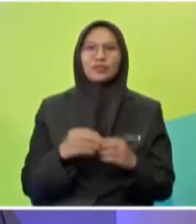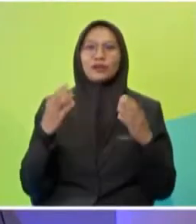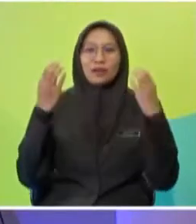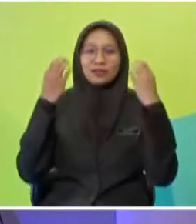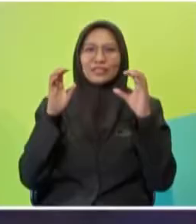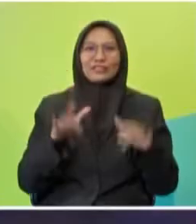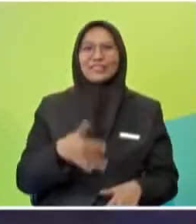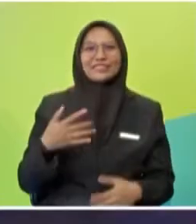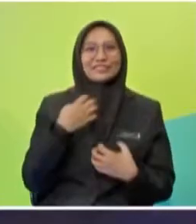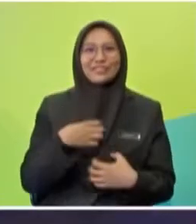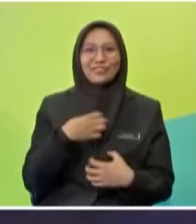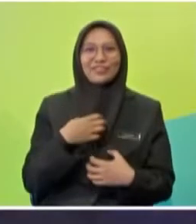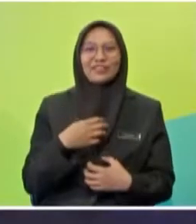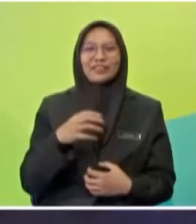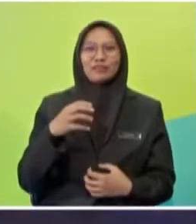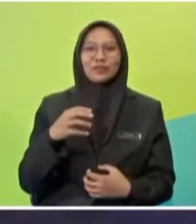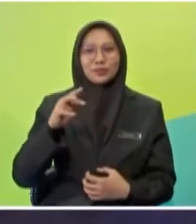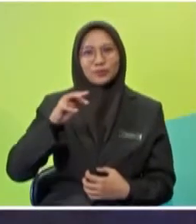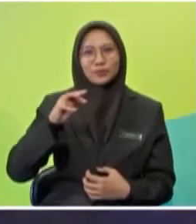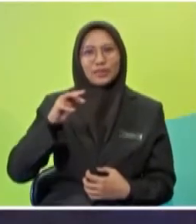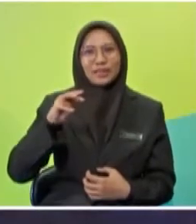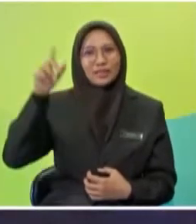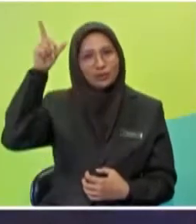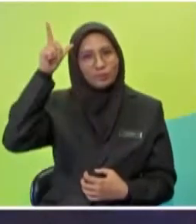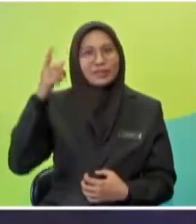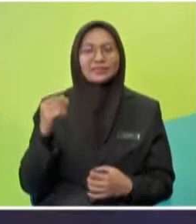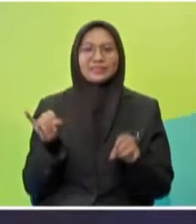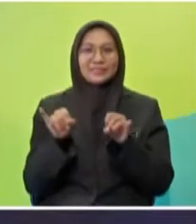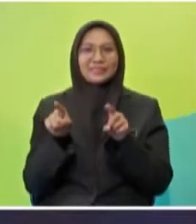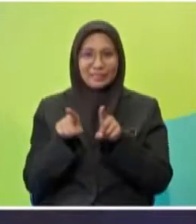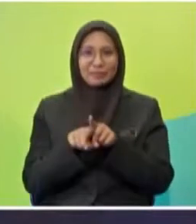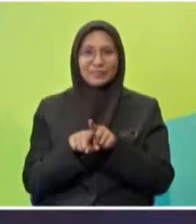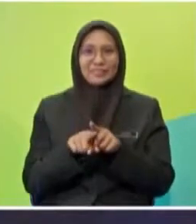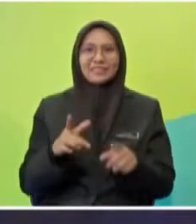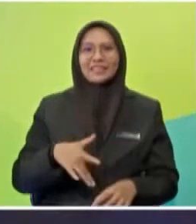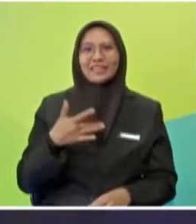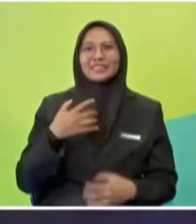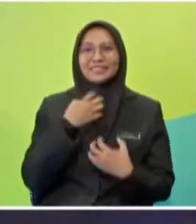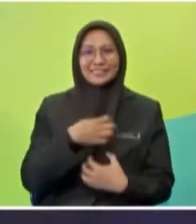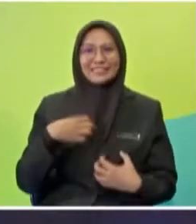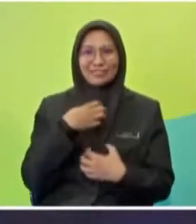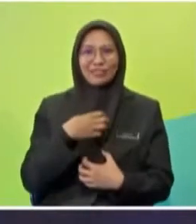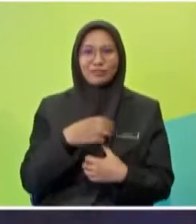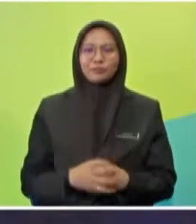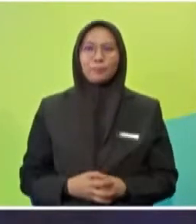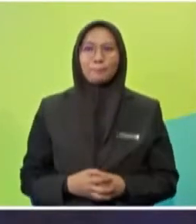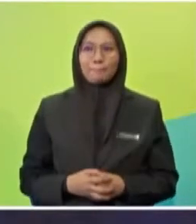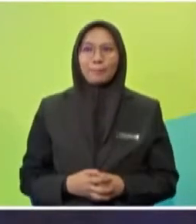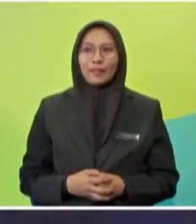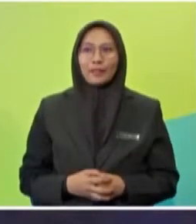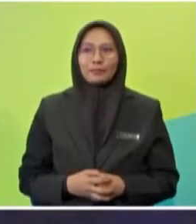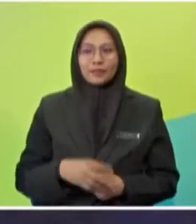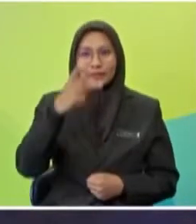umat sangat sono udah saya pun dapat menambahkan kosakata cuma kasih tadi cekgur ac-ad